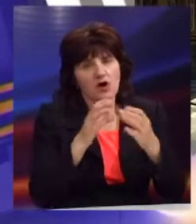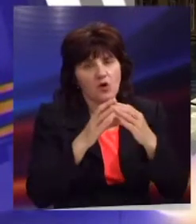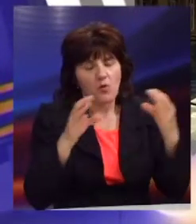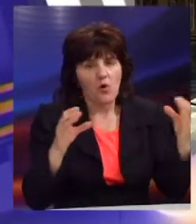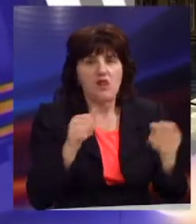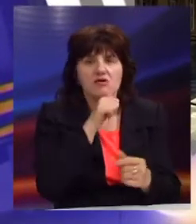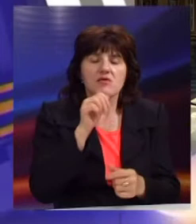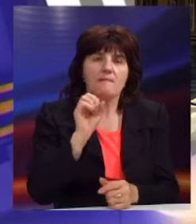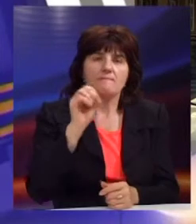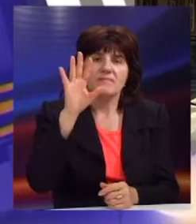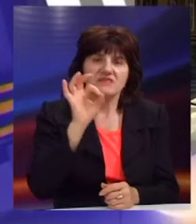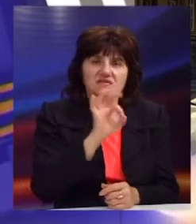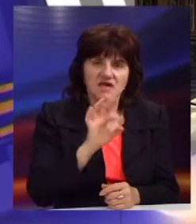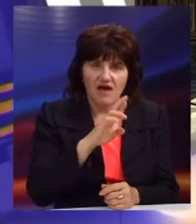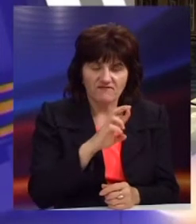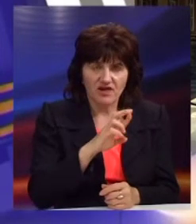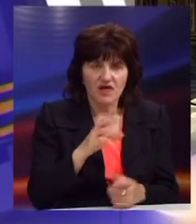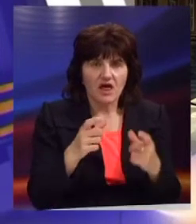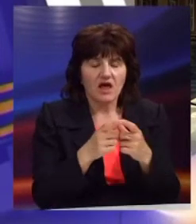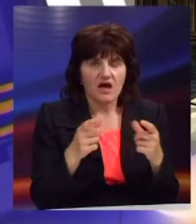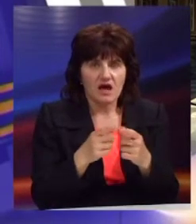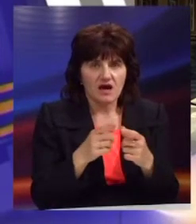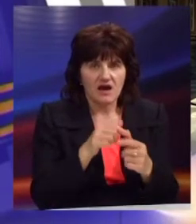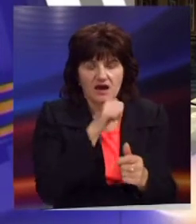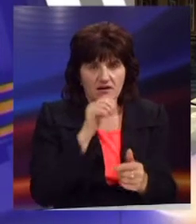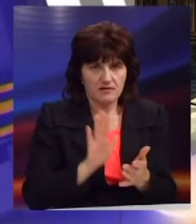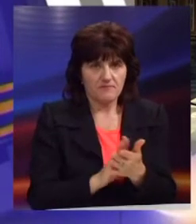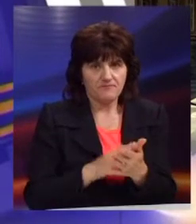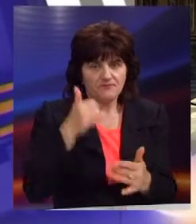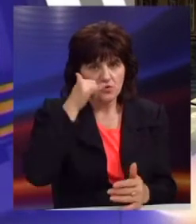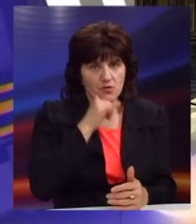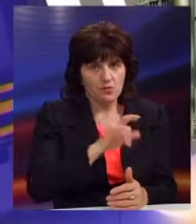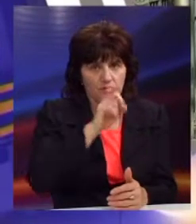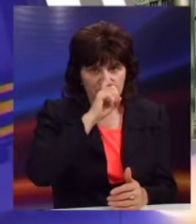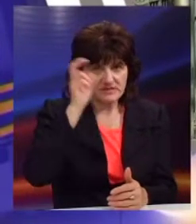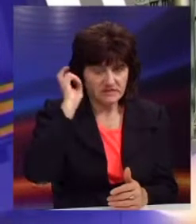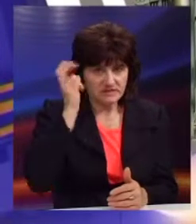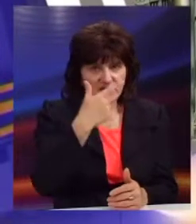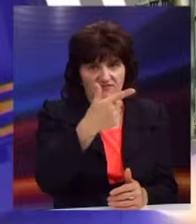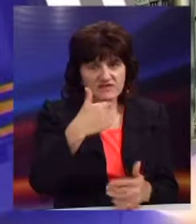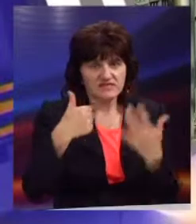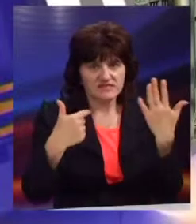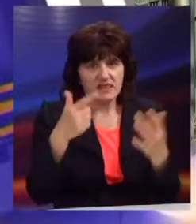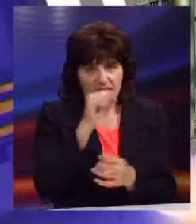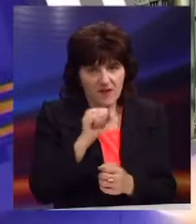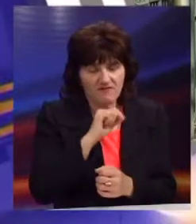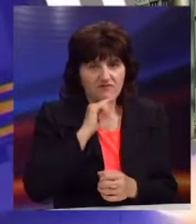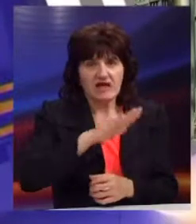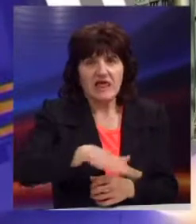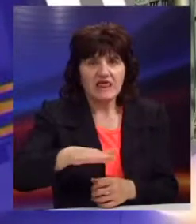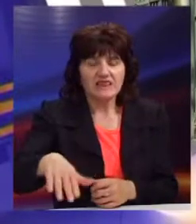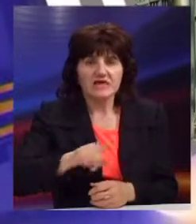cena 15 eura. Standardna cena karte je 27 eura u jednom pravcu, dok deca od 6 do 14 godina